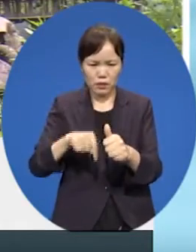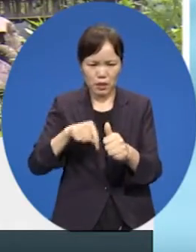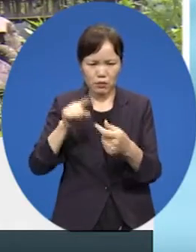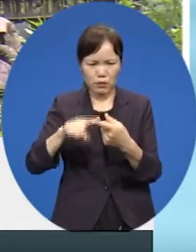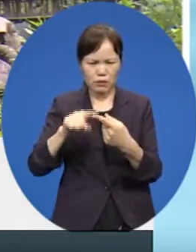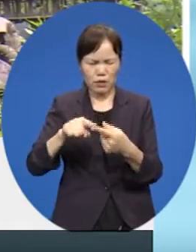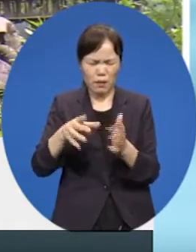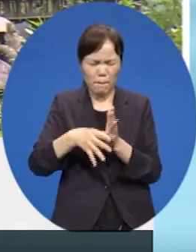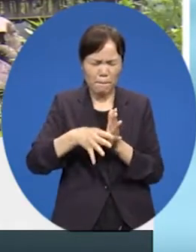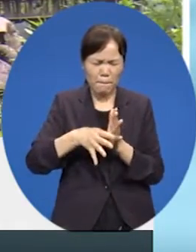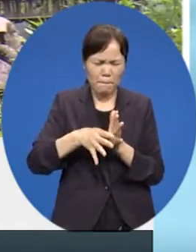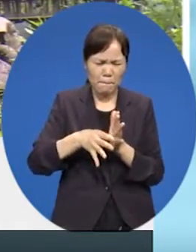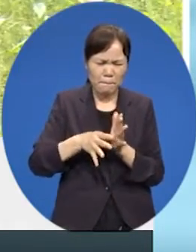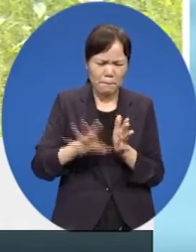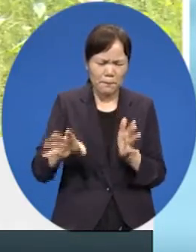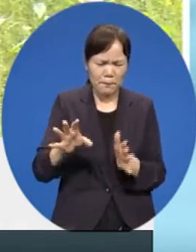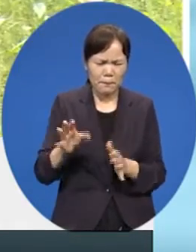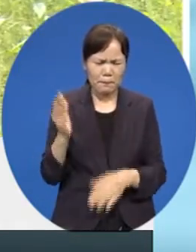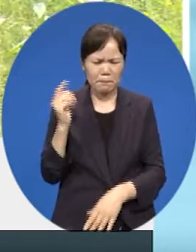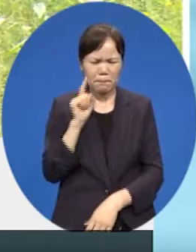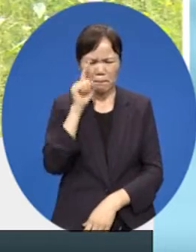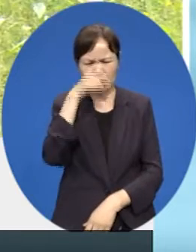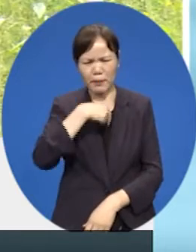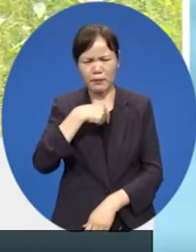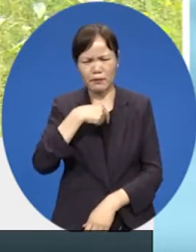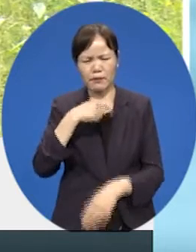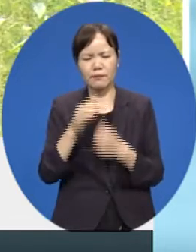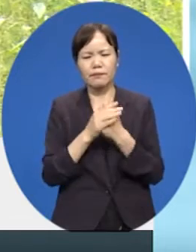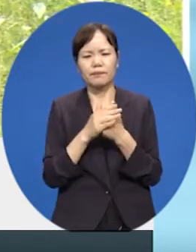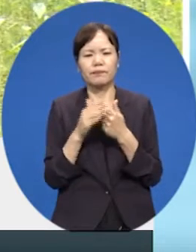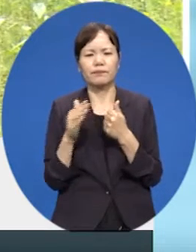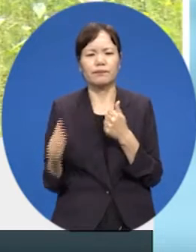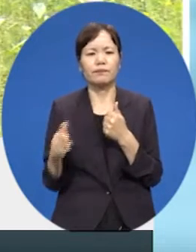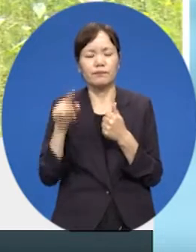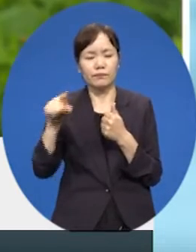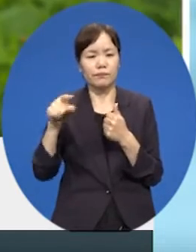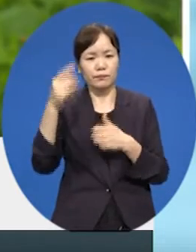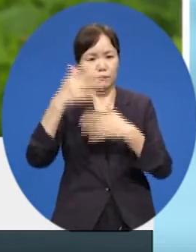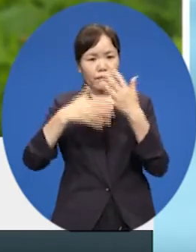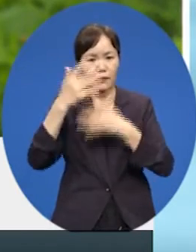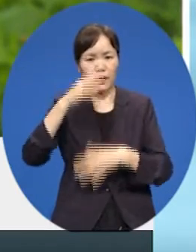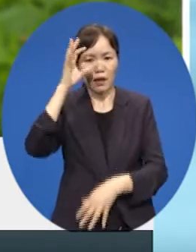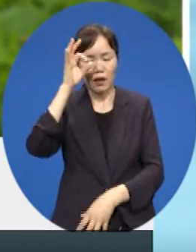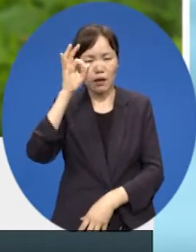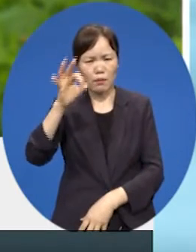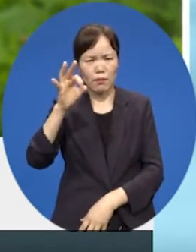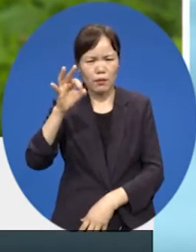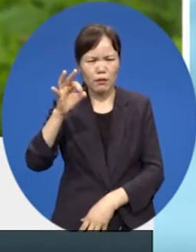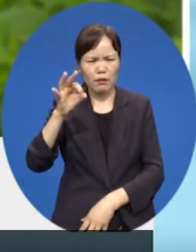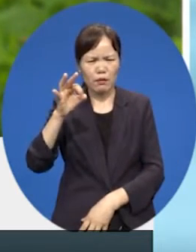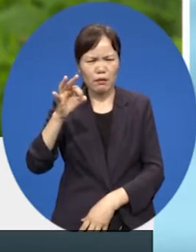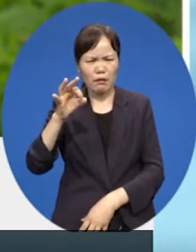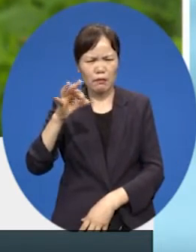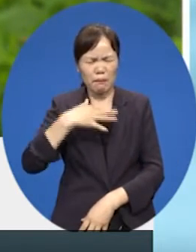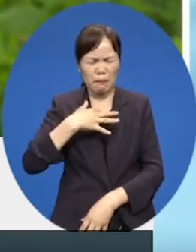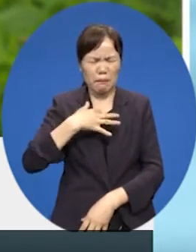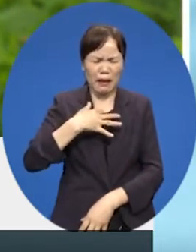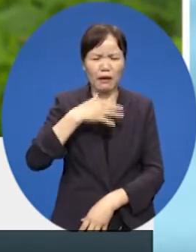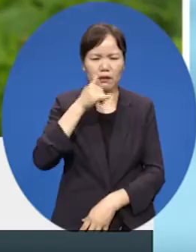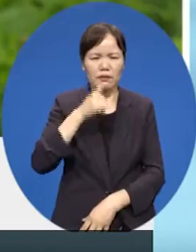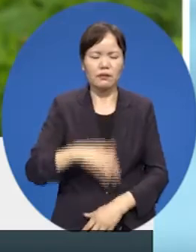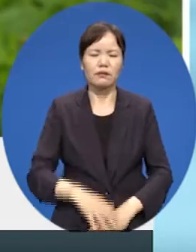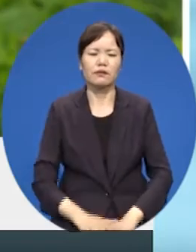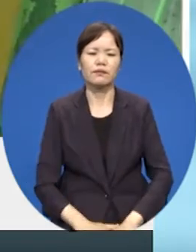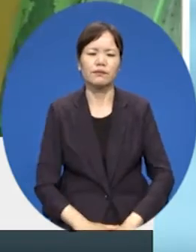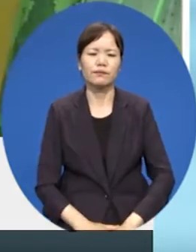잔혹하고 비위생적이고 이렇기 때문에 이런 영상을 보면서 그들은 막혀 온기를 일으키는 거에요 그러다